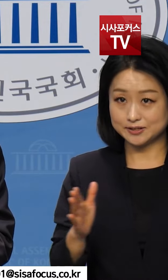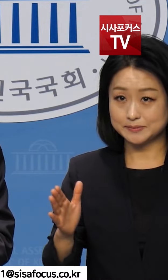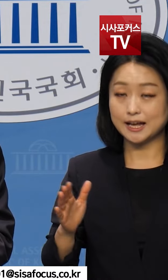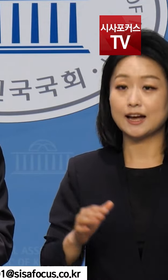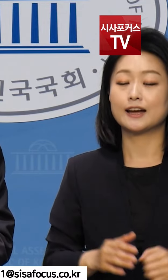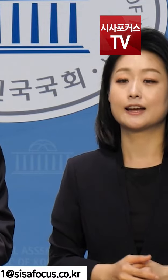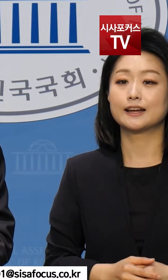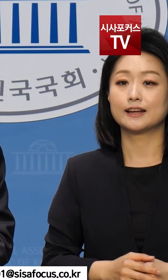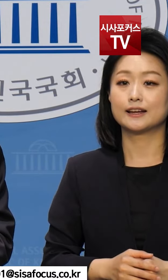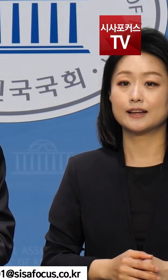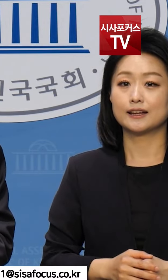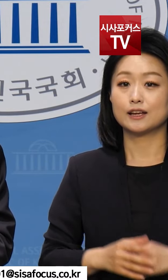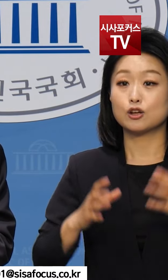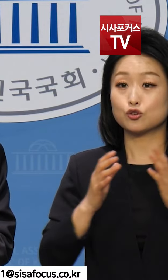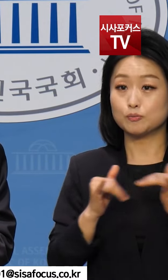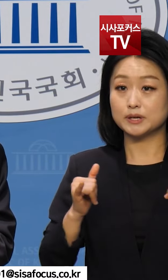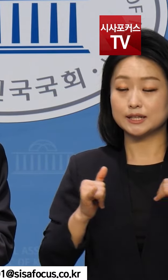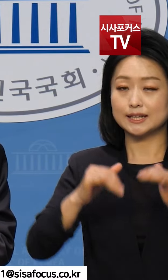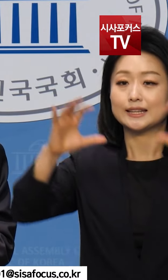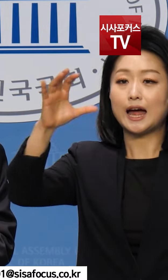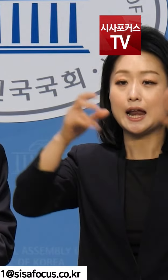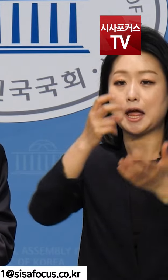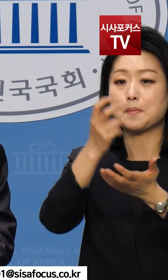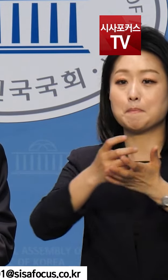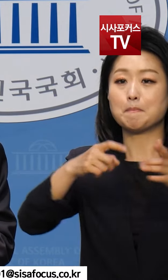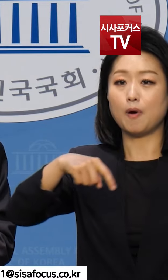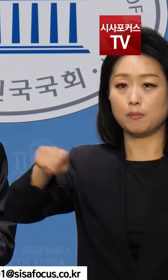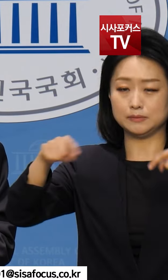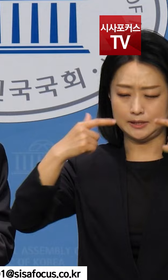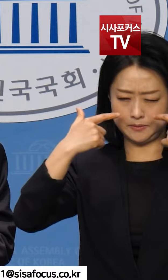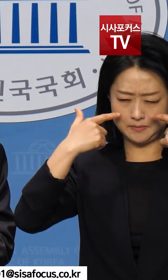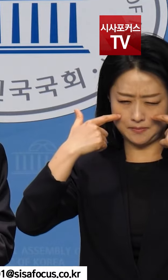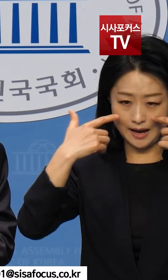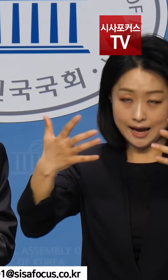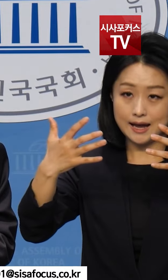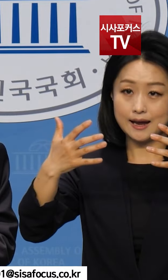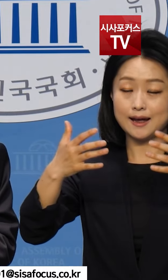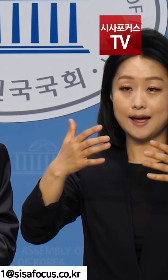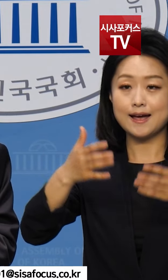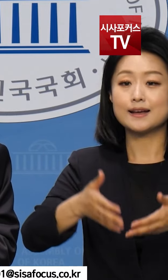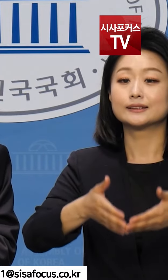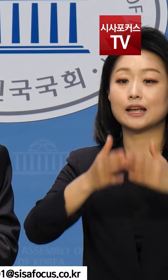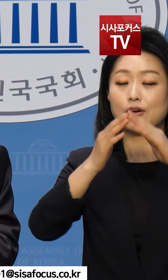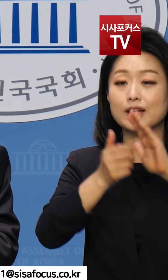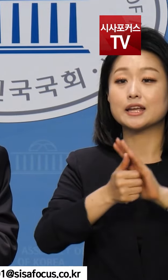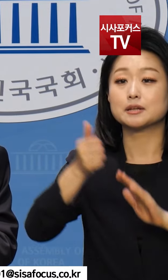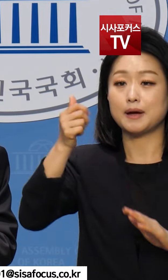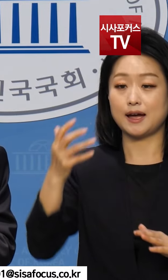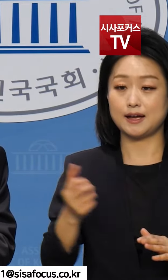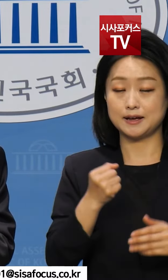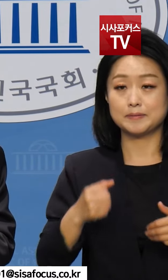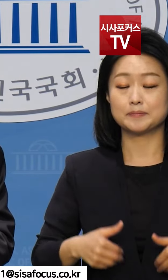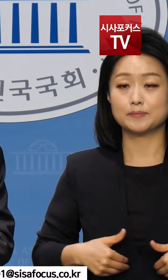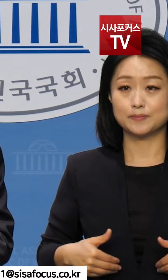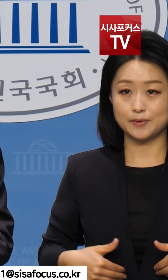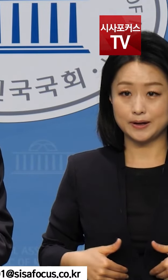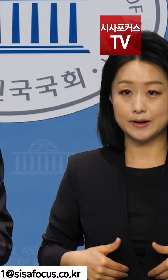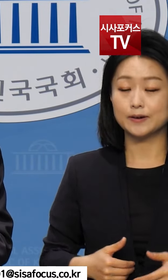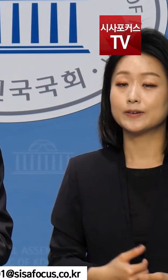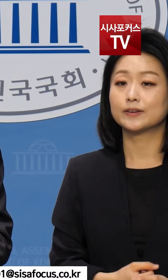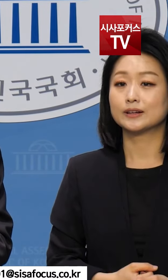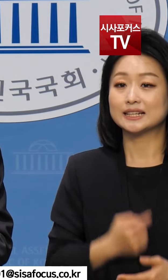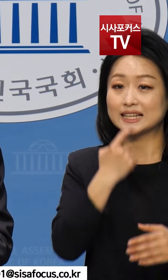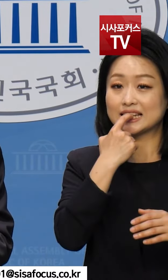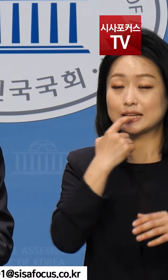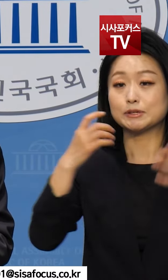나라의 법치 확립이 이루어질 것이라는 희망을 가질 수 있어야 합니다.